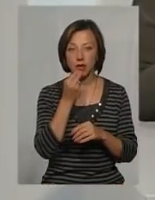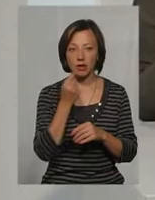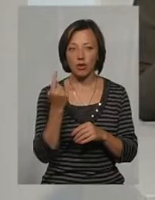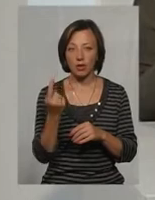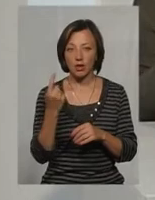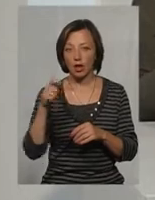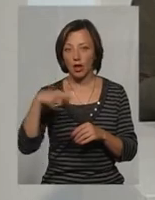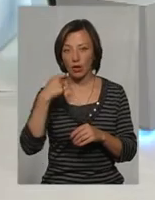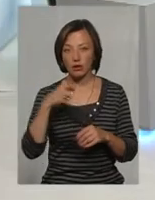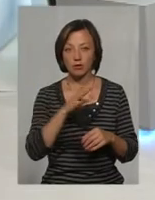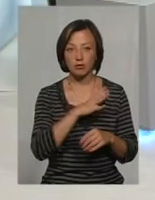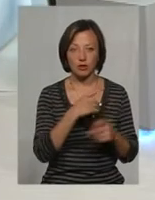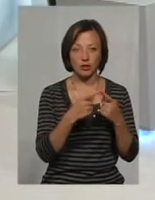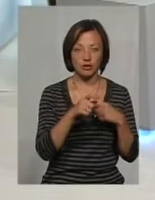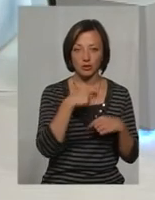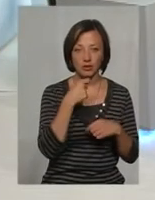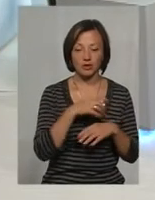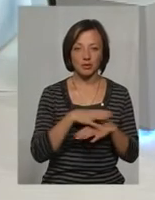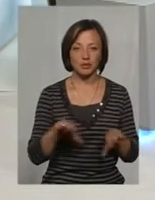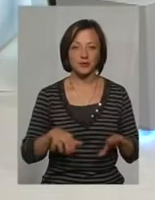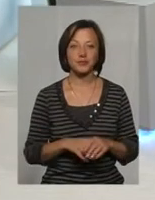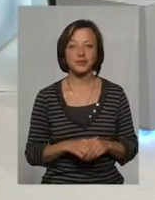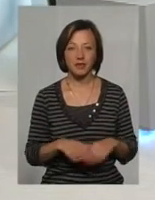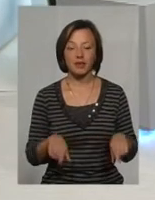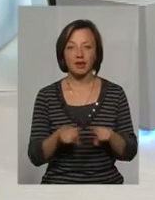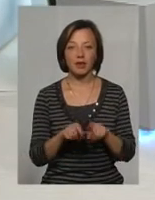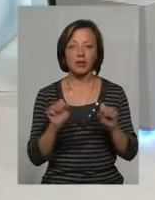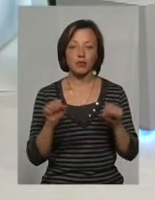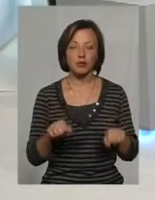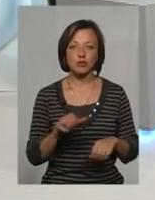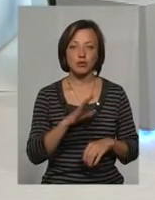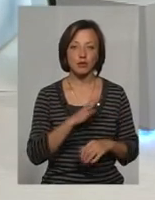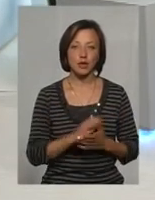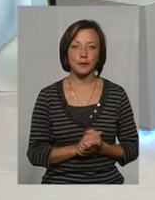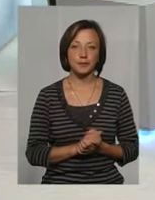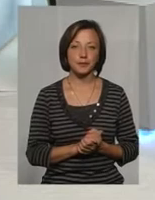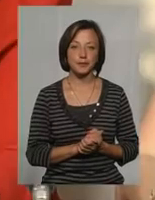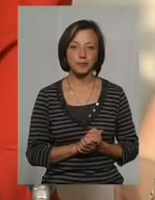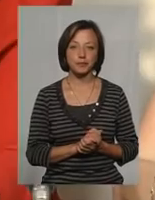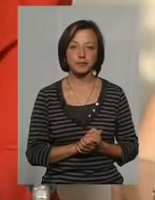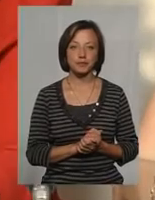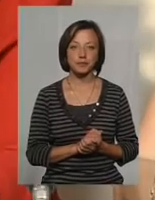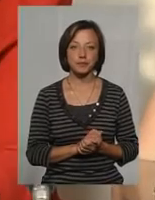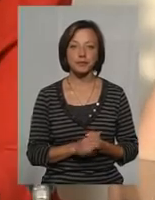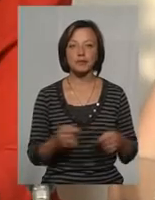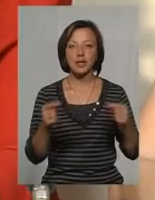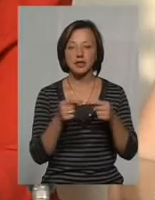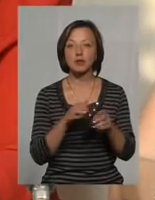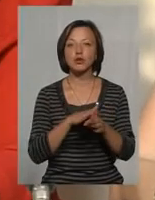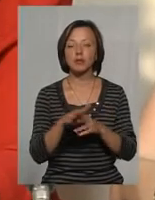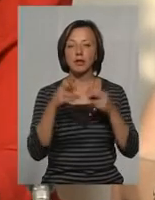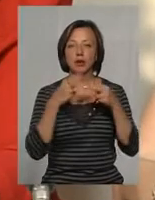одній ложці був, так, а в іншому так, ні. Таке також трапляється і може бути. Тому саме дотримання